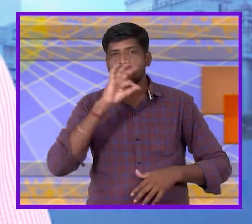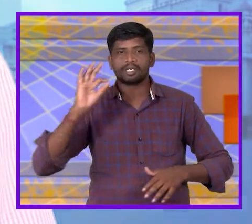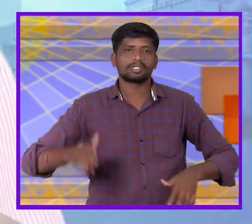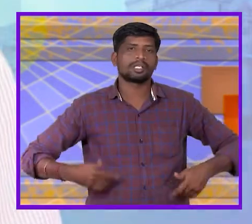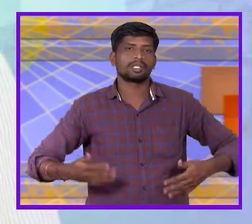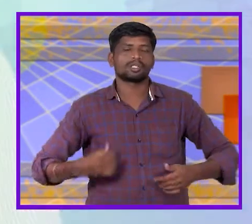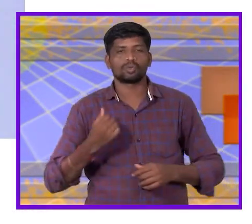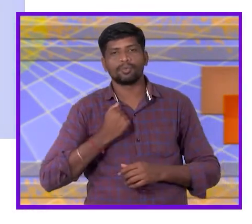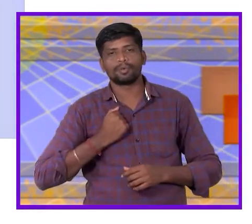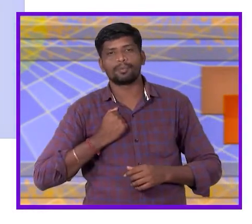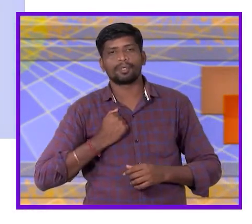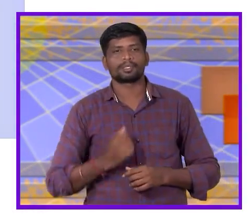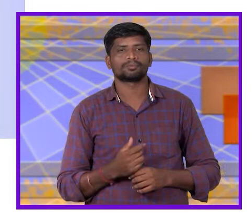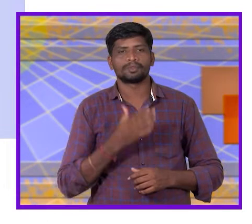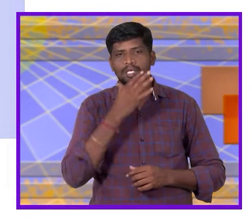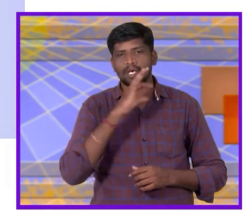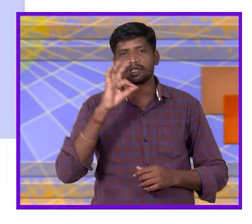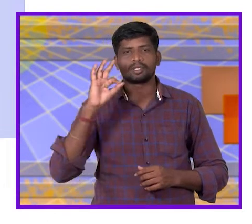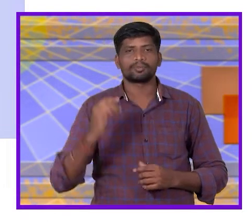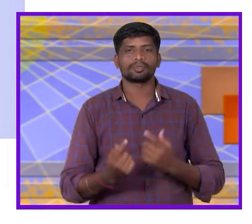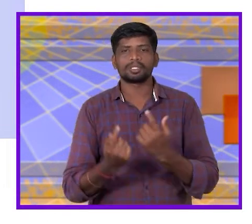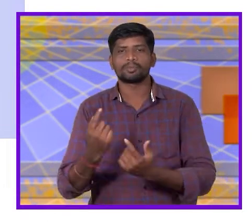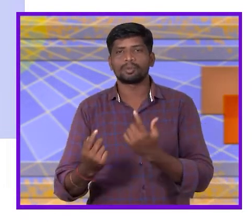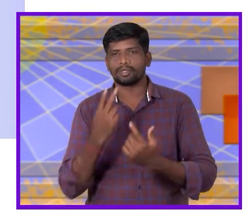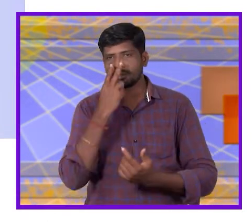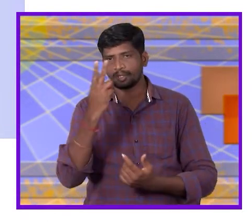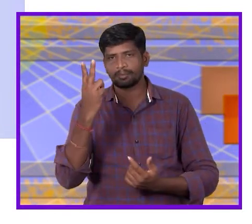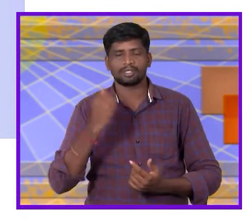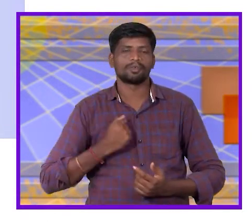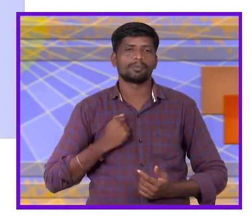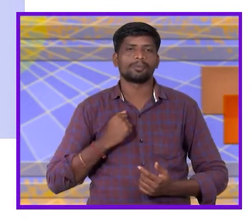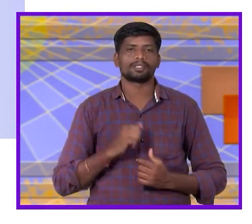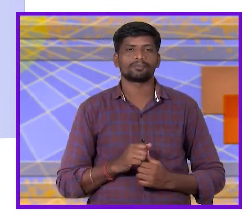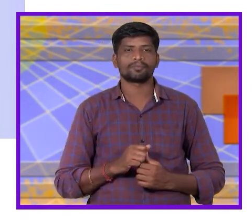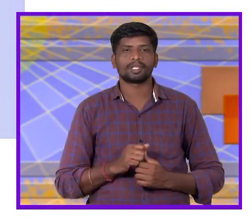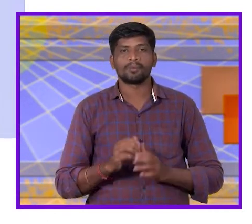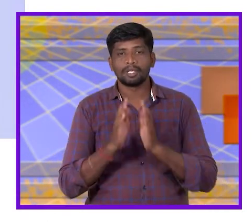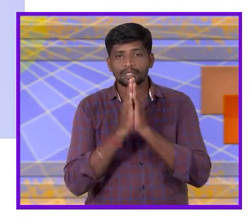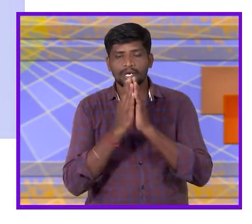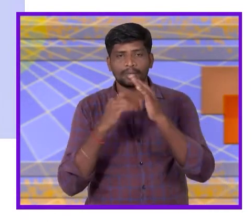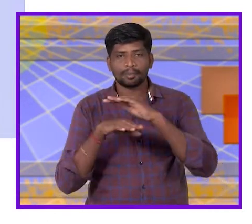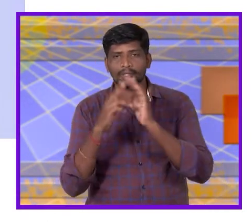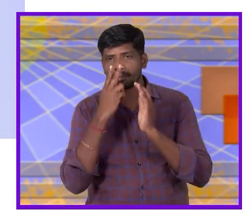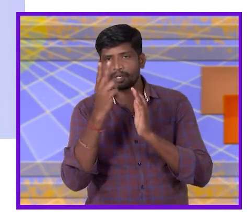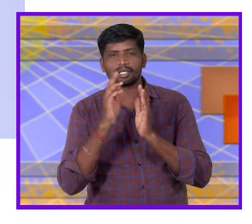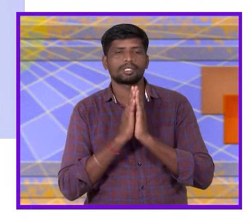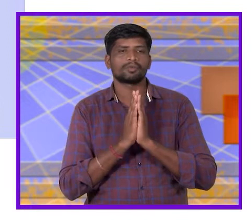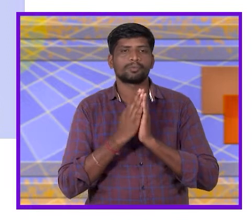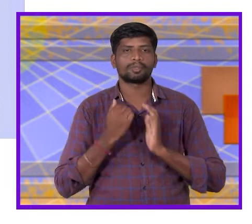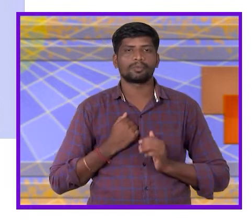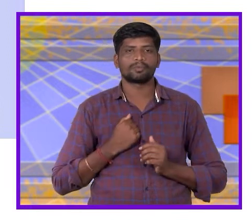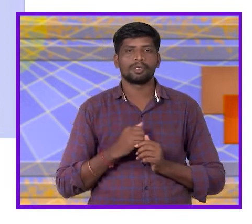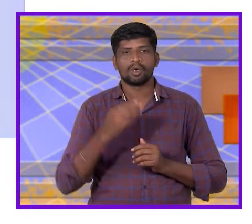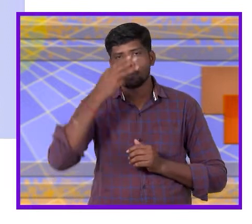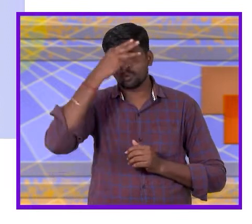பிடிக்கும். இயற்கை அழகை ரசிப்பது என்பது எல்லாருக்கும் பிடித்தமான ஒன்று. அது மாதிரி வழிபாட்டு தலங்களில் போய் வழிபடுவது, திருச்செந்தூருக்கு